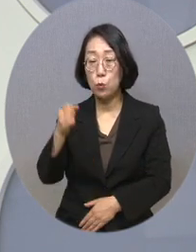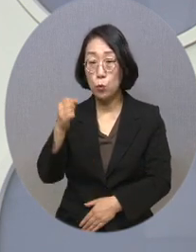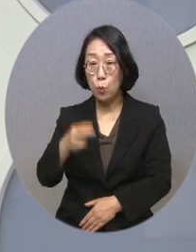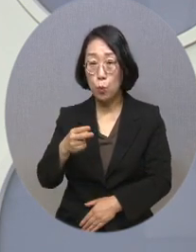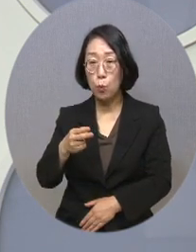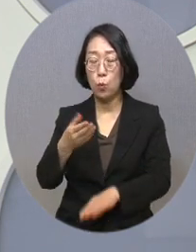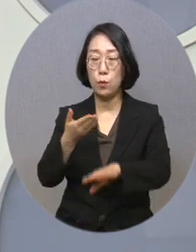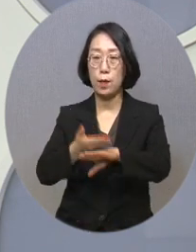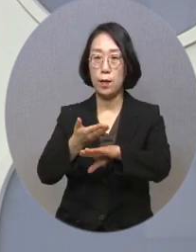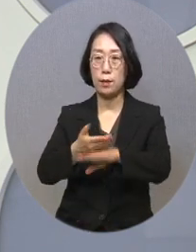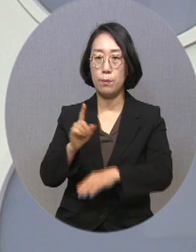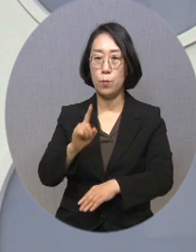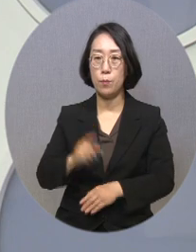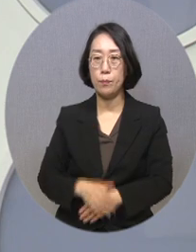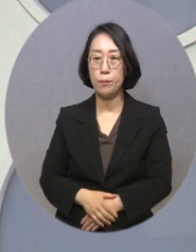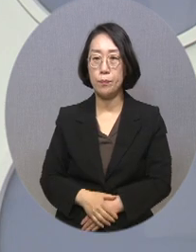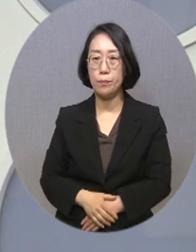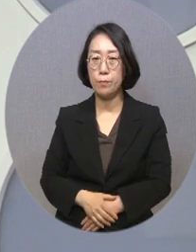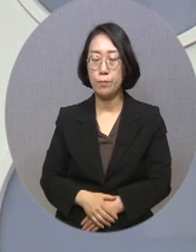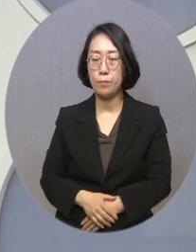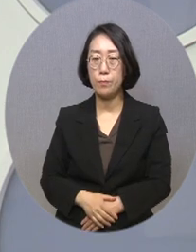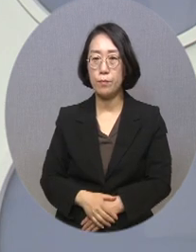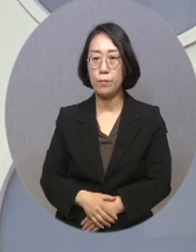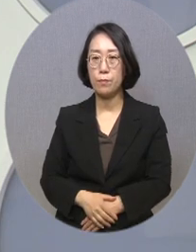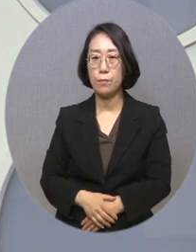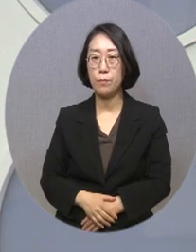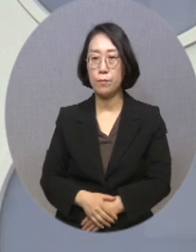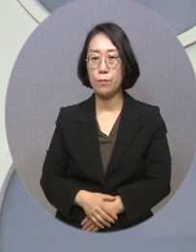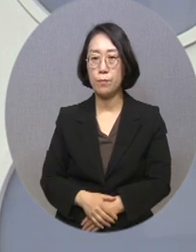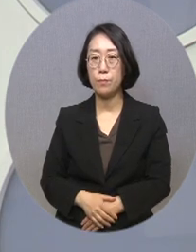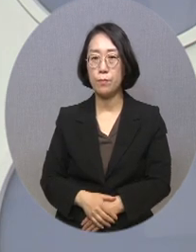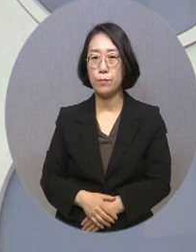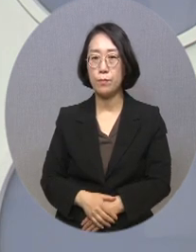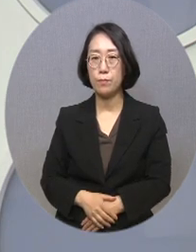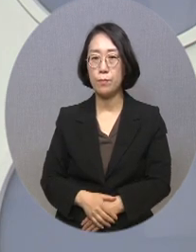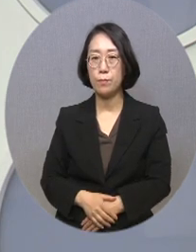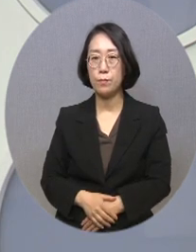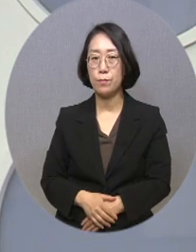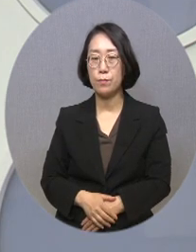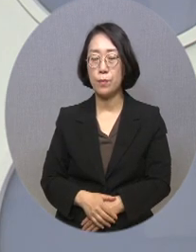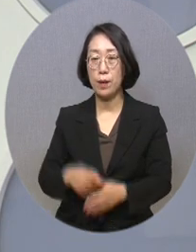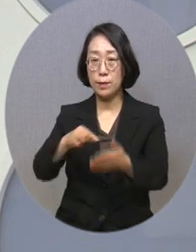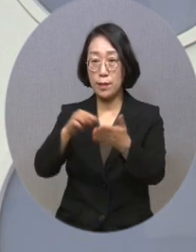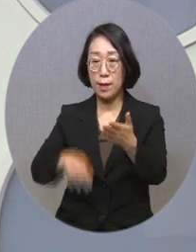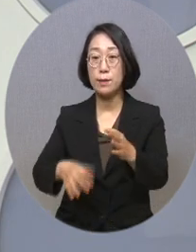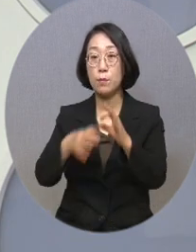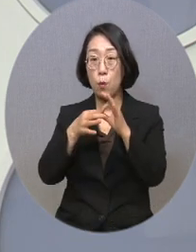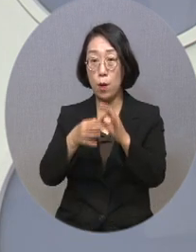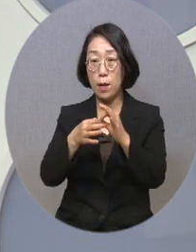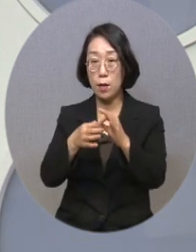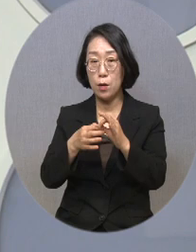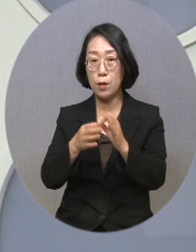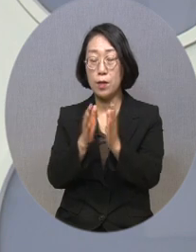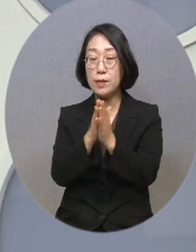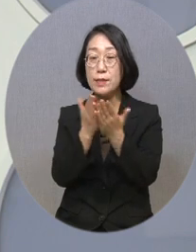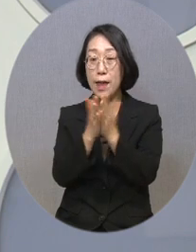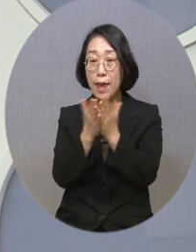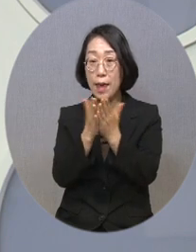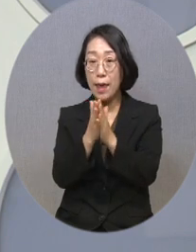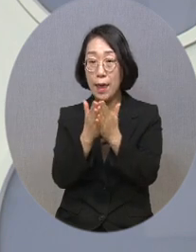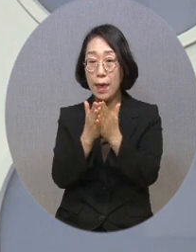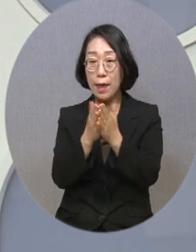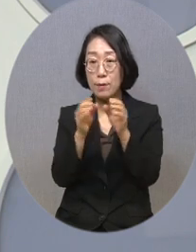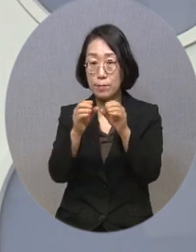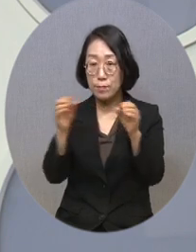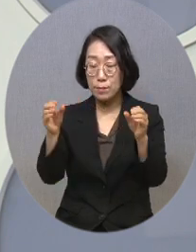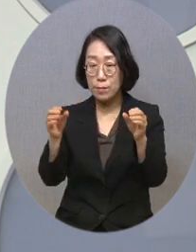이제 부분은 이제 우리가 할 수 있는 그런 것들 조세 관련 서점을 운영하는